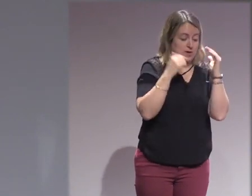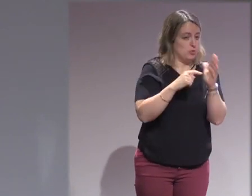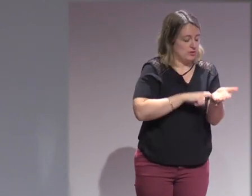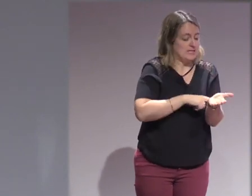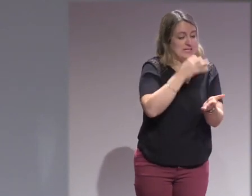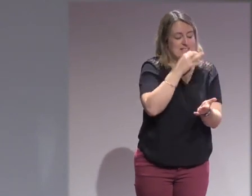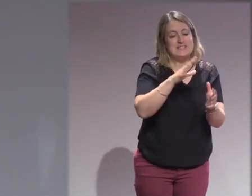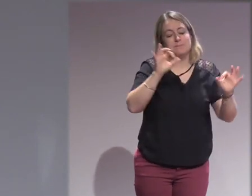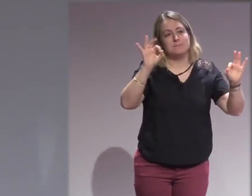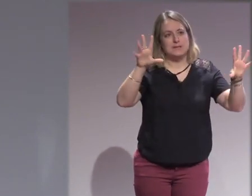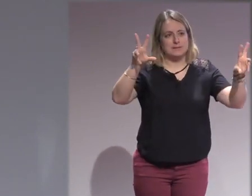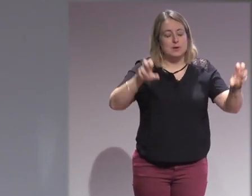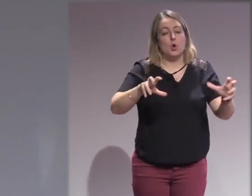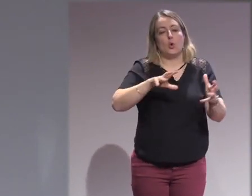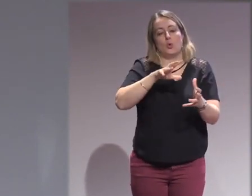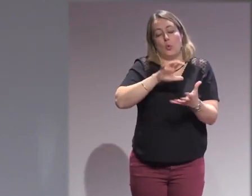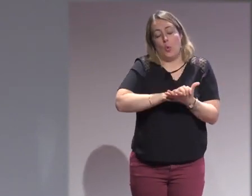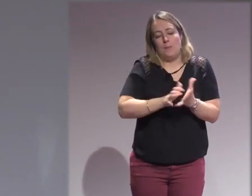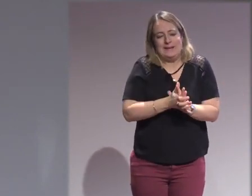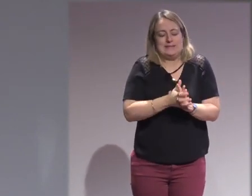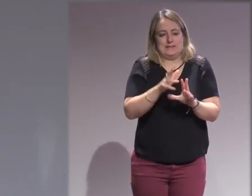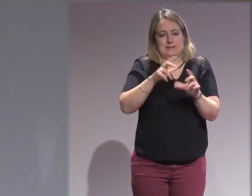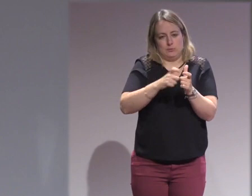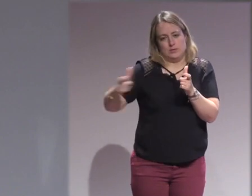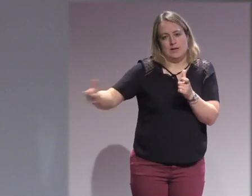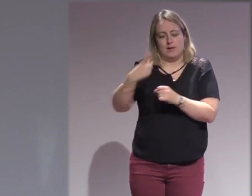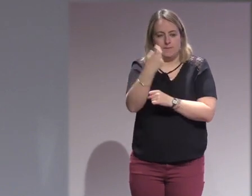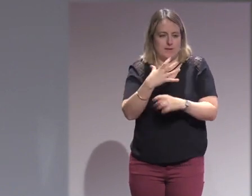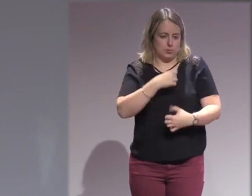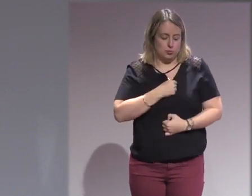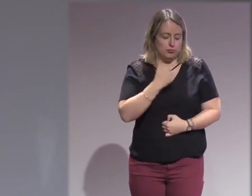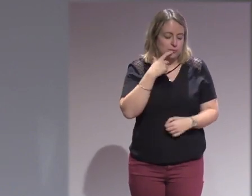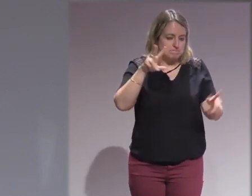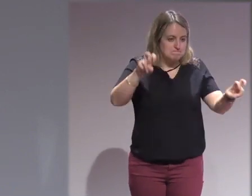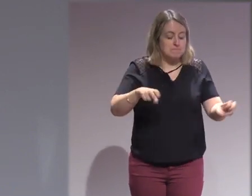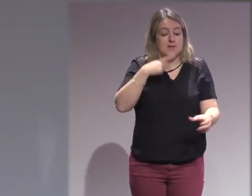le complexe industriel de l'adoption, puisqu'on estime qu'il y a